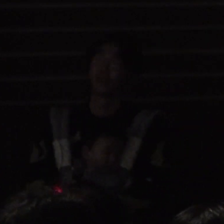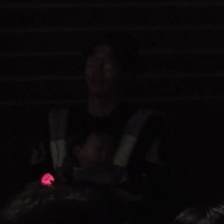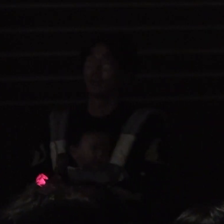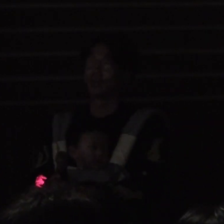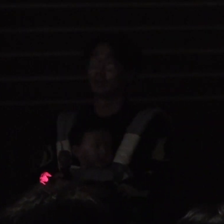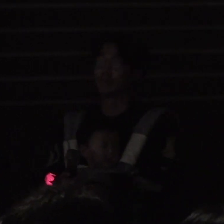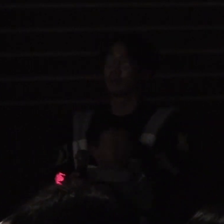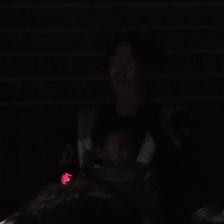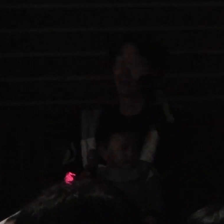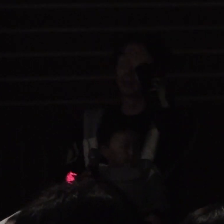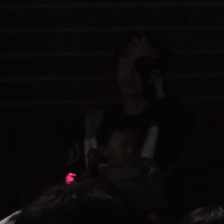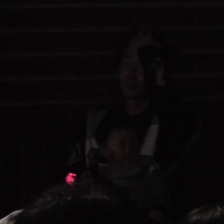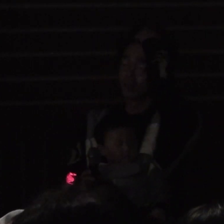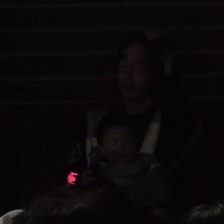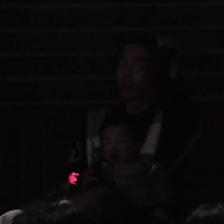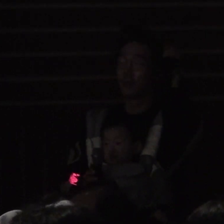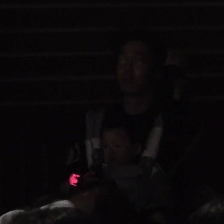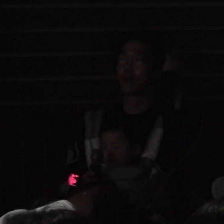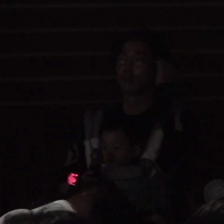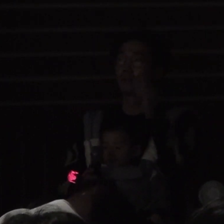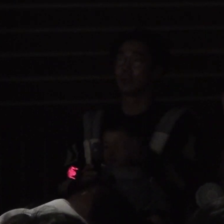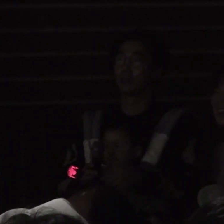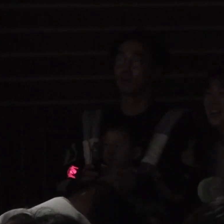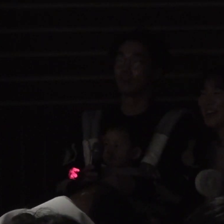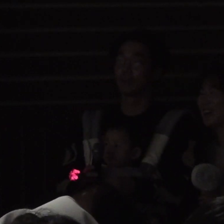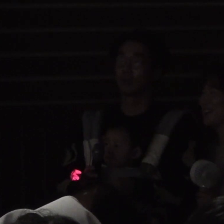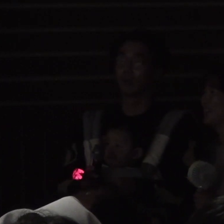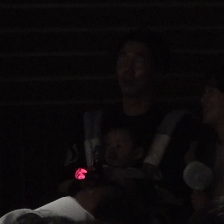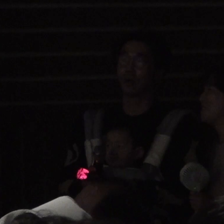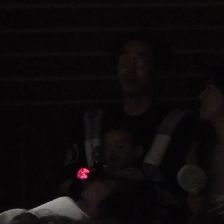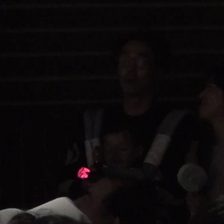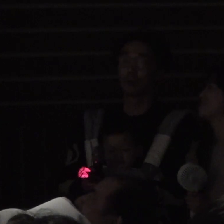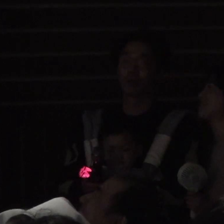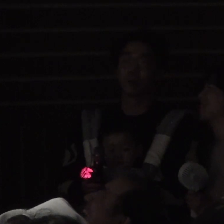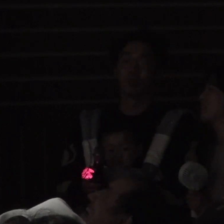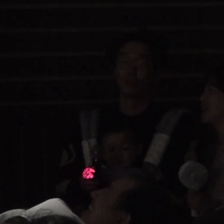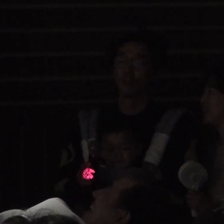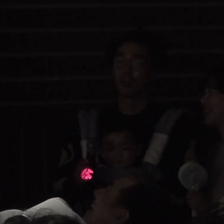아, 어떤 부분이 좀 그렇던가요?